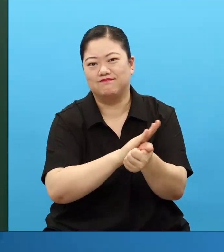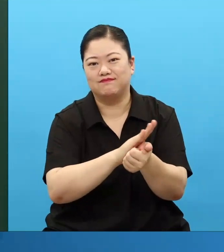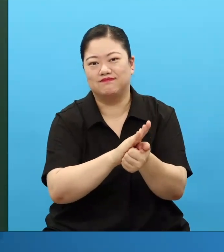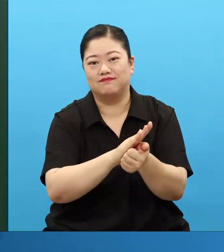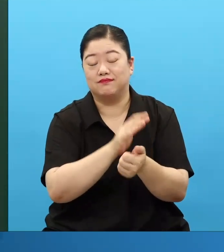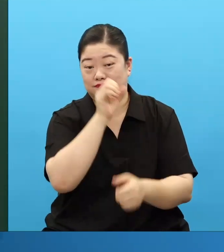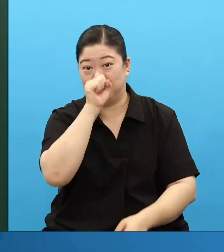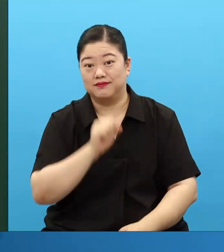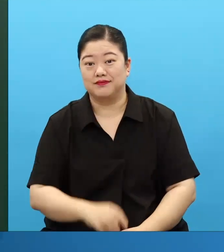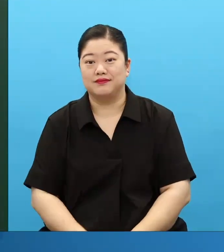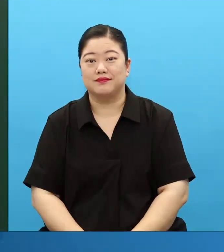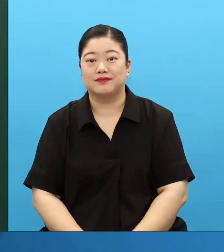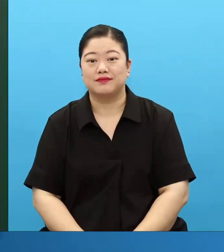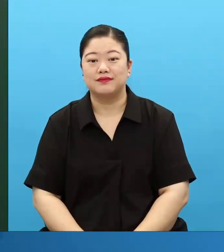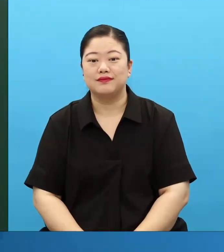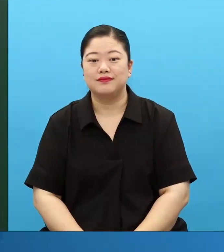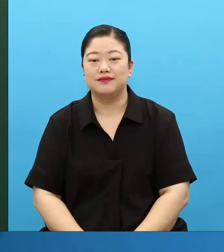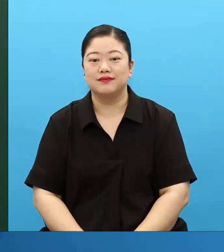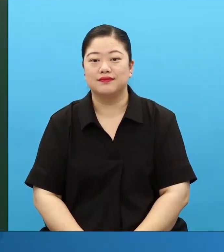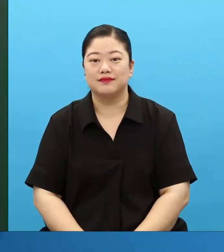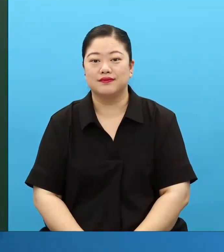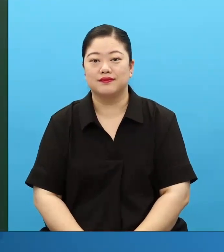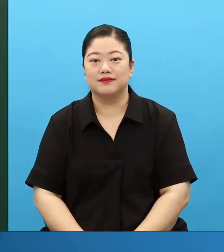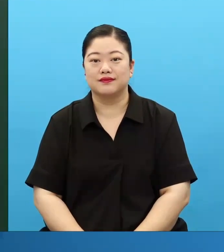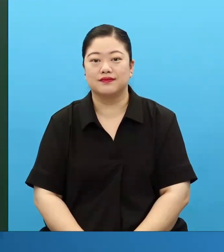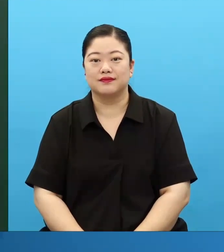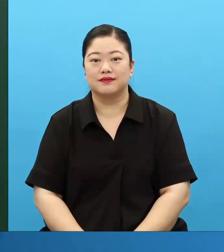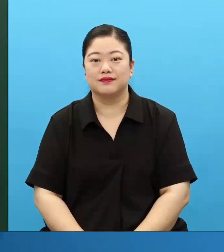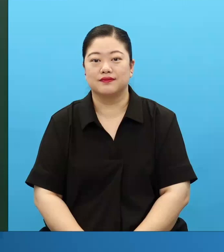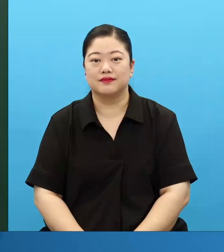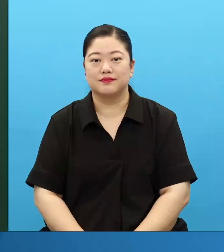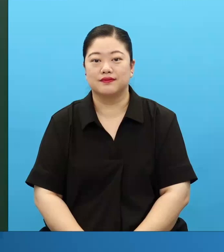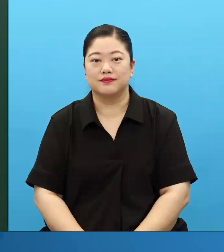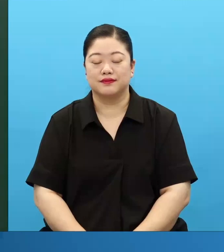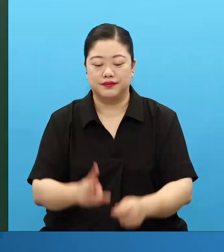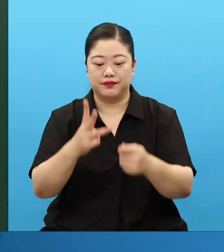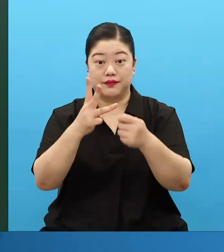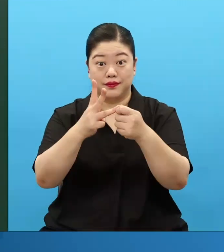me first. 그러면 못 말리는 Then 겁니다. it's unstoppable.